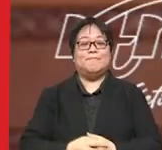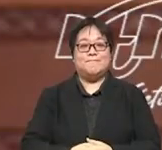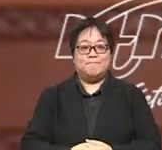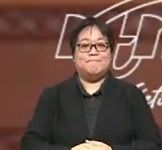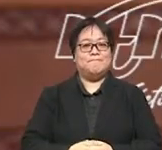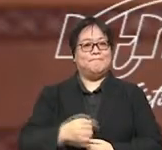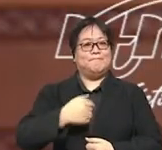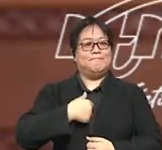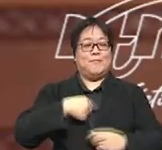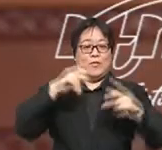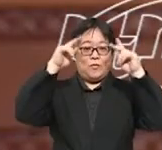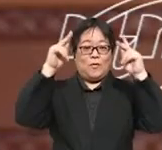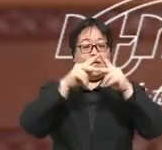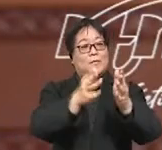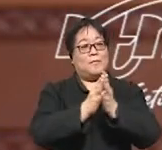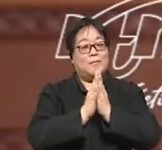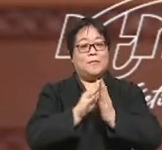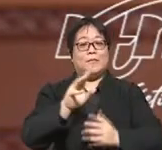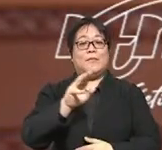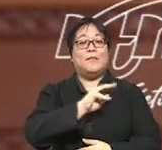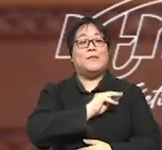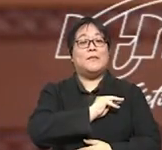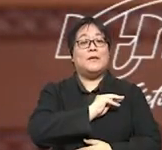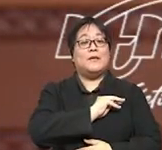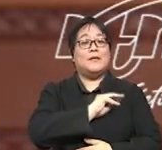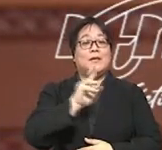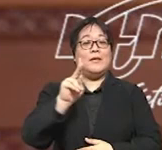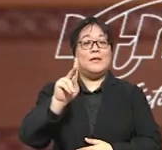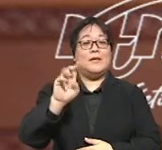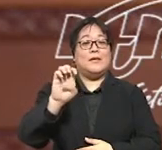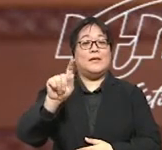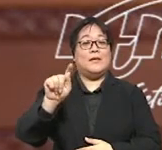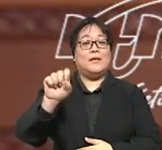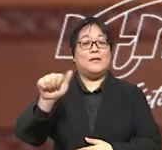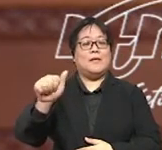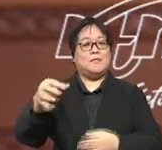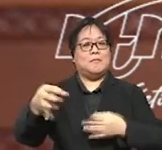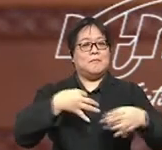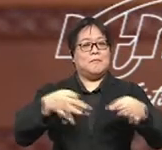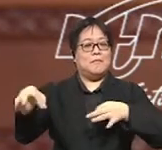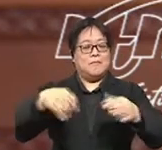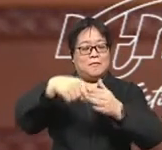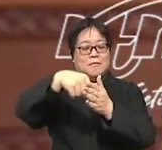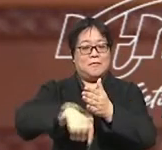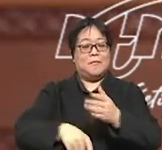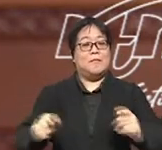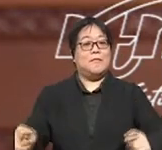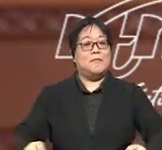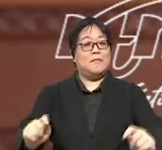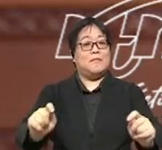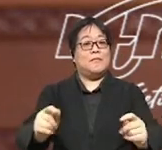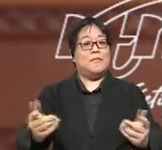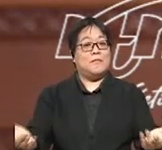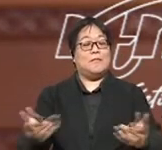Hai saya Kuantan minta Menteri Tenaga dan Sumba asli menyakitkan secara terperinci tindakan yang sedang dan akan